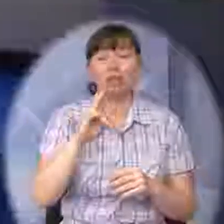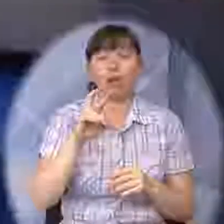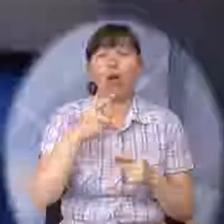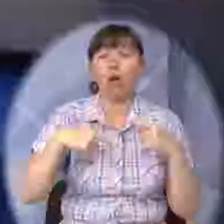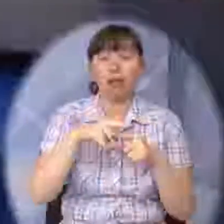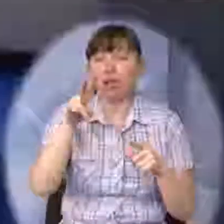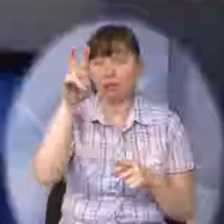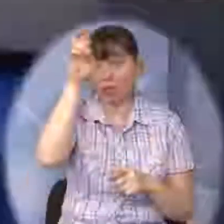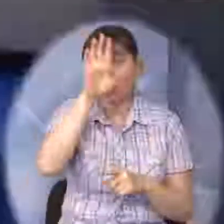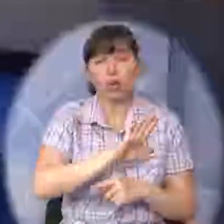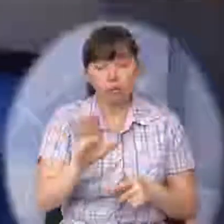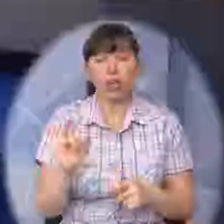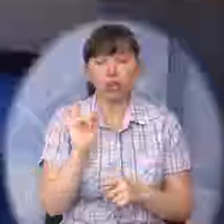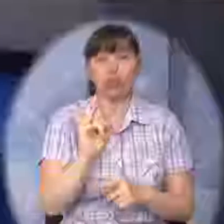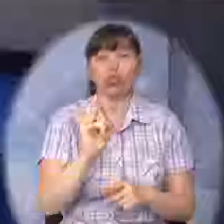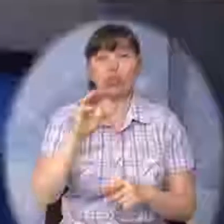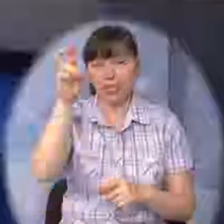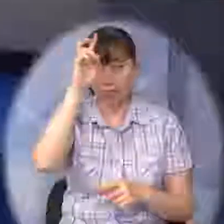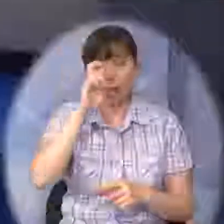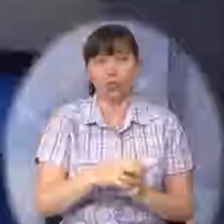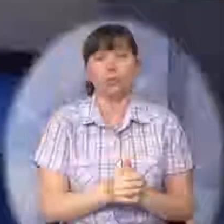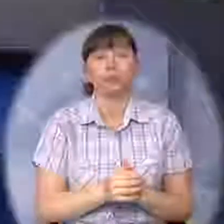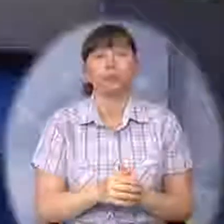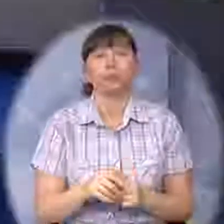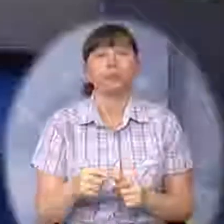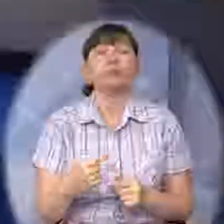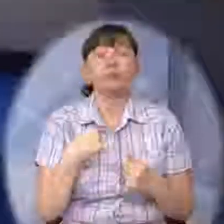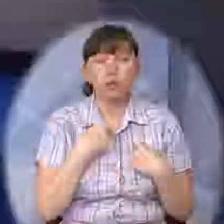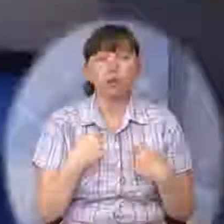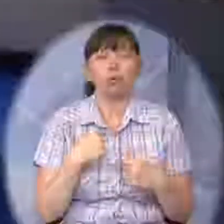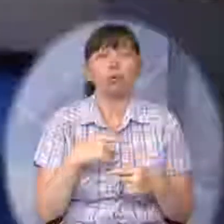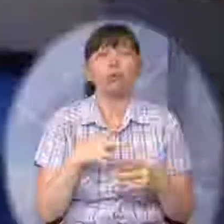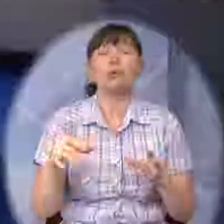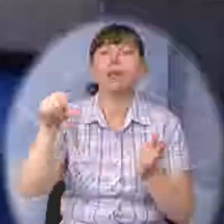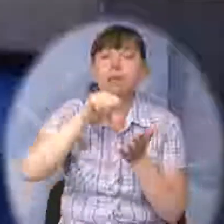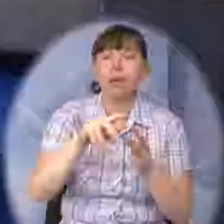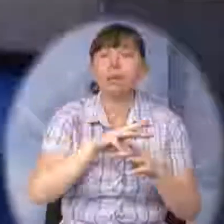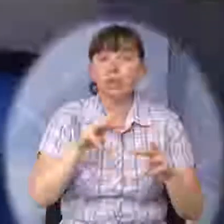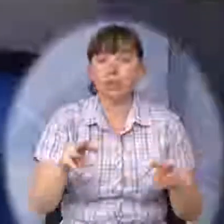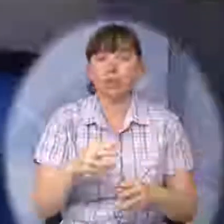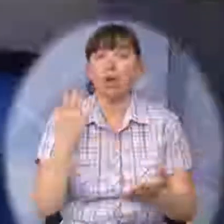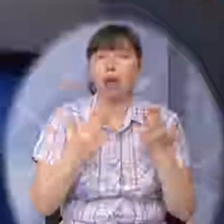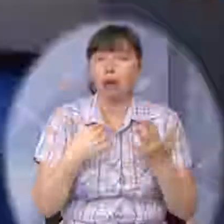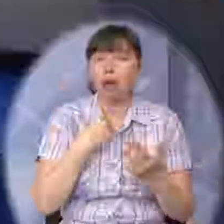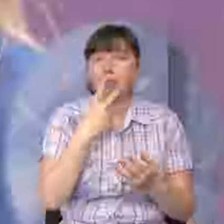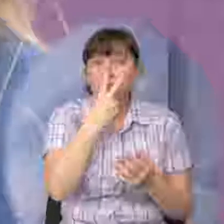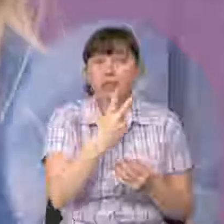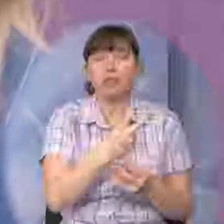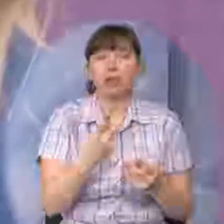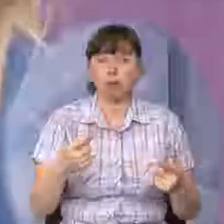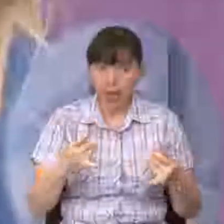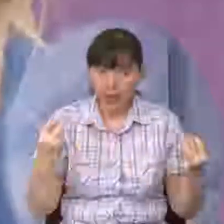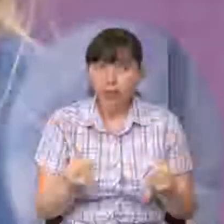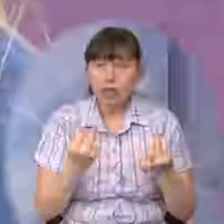statul. Ministerul. Anul trecut, da, am mers cu un demers către reprezentanții ministerului să vedem dacă este interes pentru